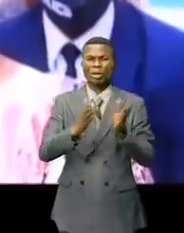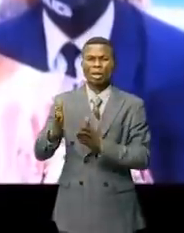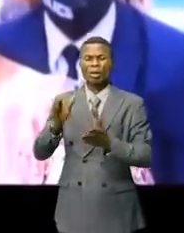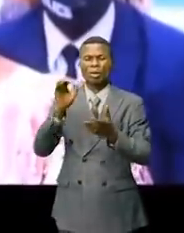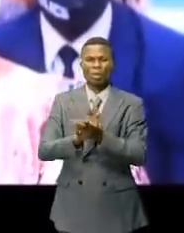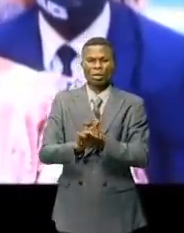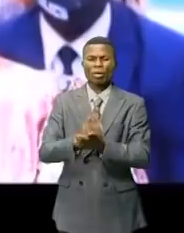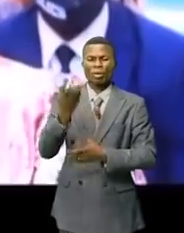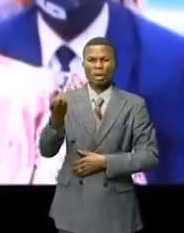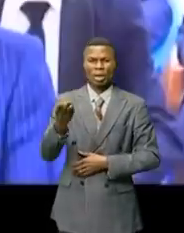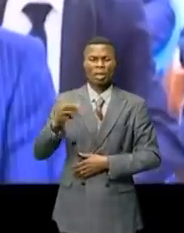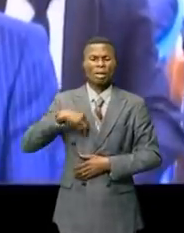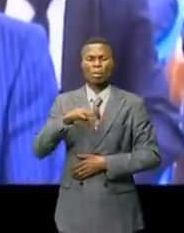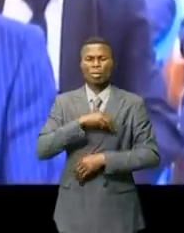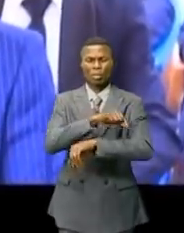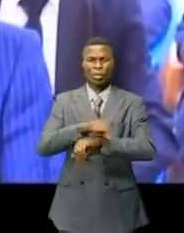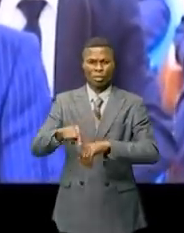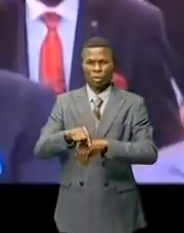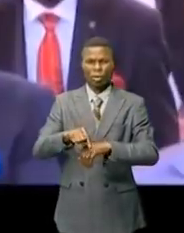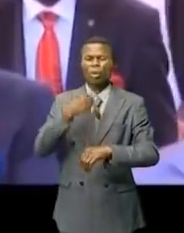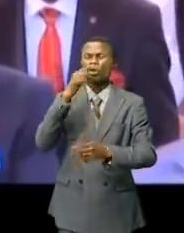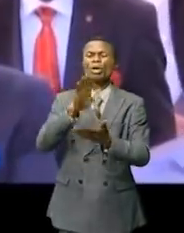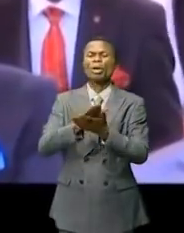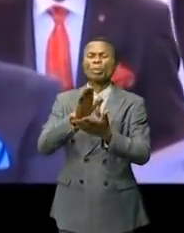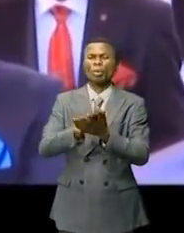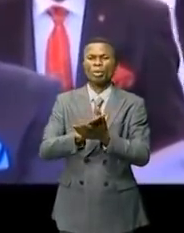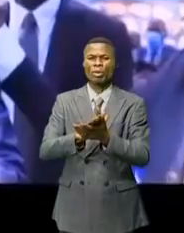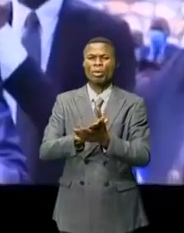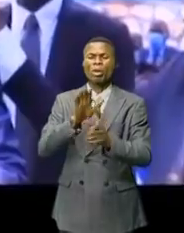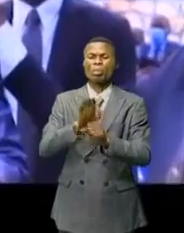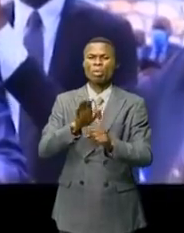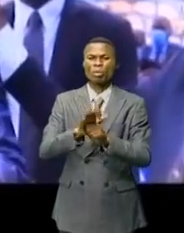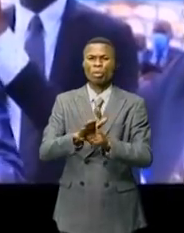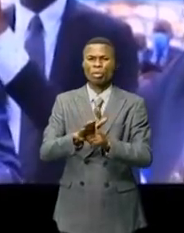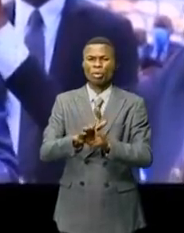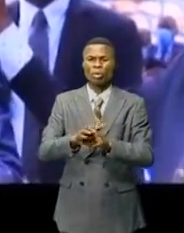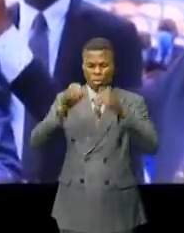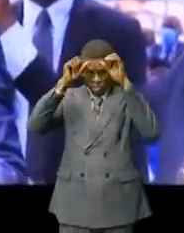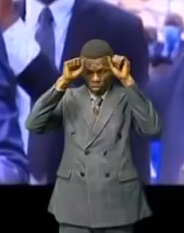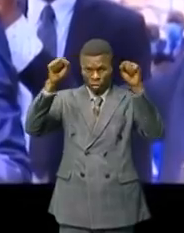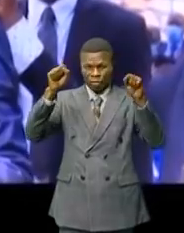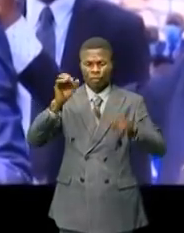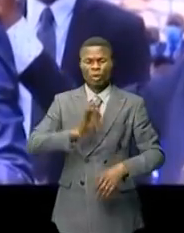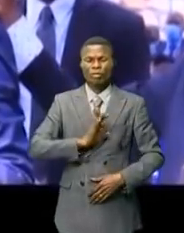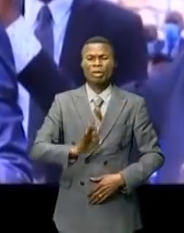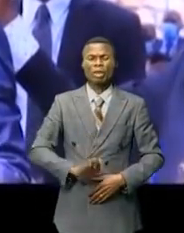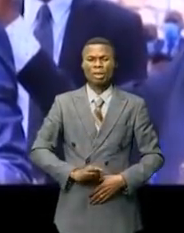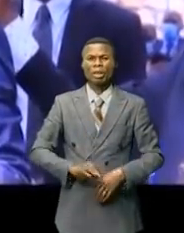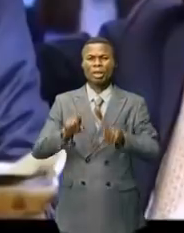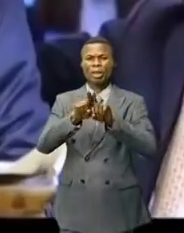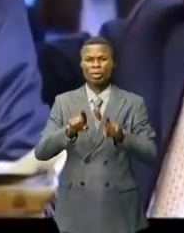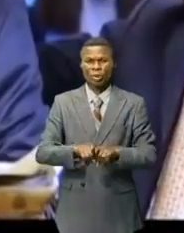et des membres de son cabinet a rendu cet hommage le plus déchirant à la fois au président félix entendu ce gainsbourg